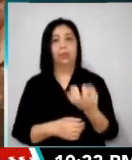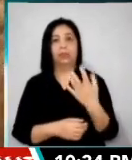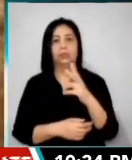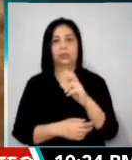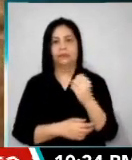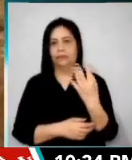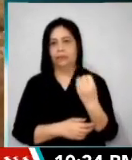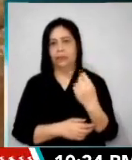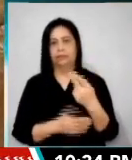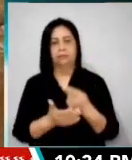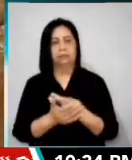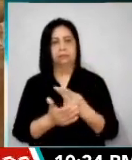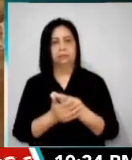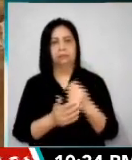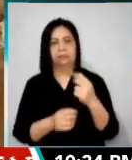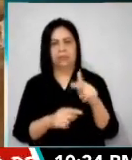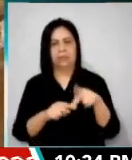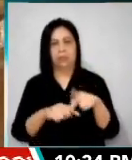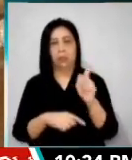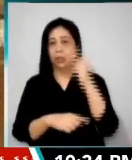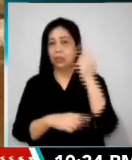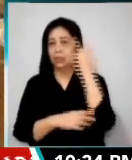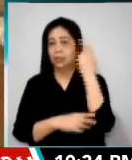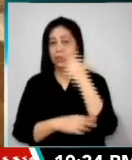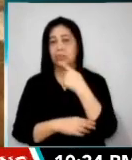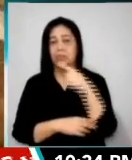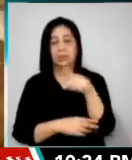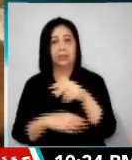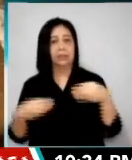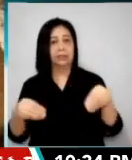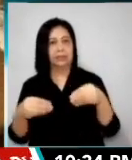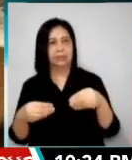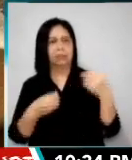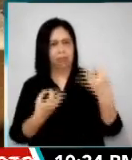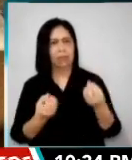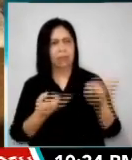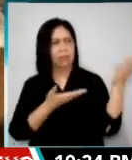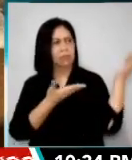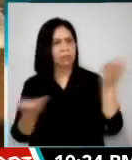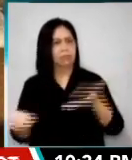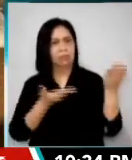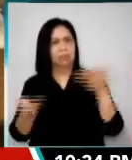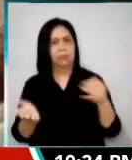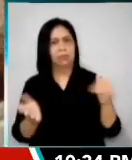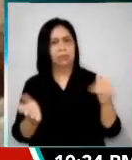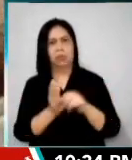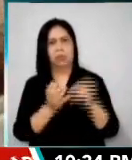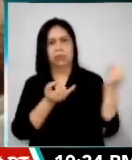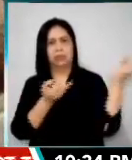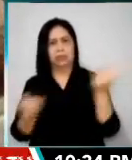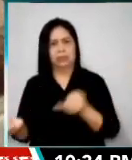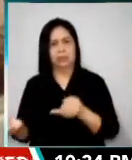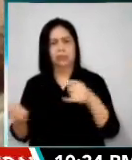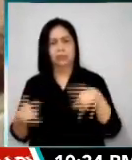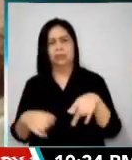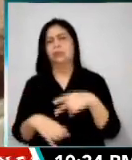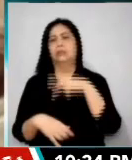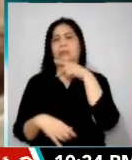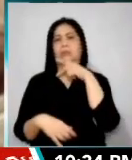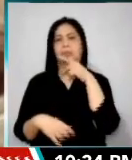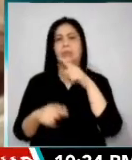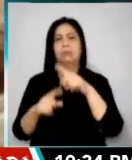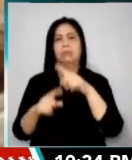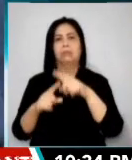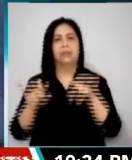kilo. Ang dahilan, sabi ng mga nagtitinda, dumarami na raw kasi ang mga imported na baboy sa pamilihan. Pero nananatiling problema